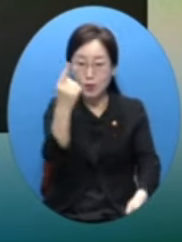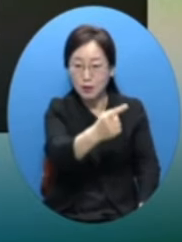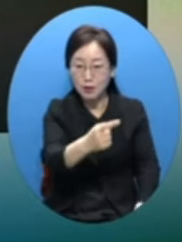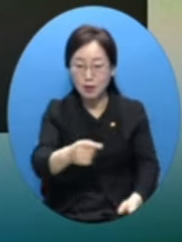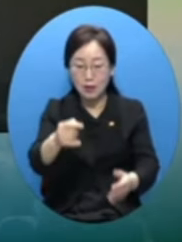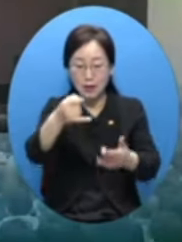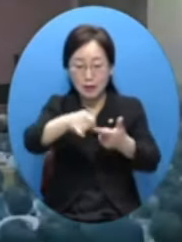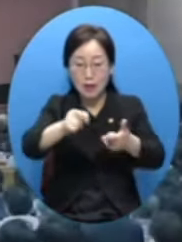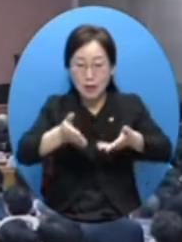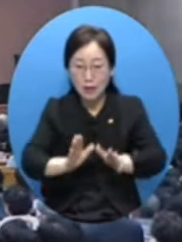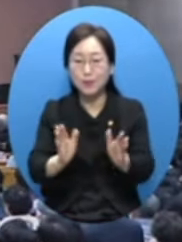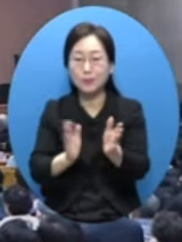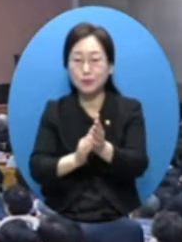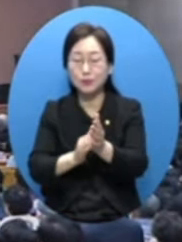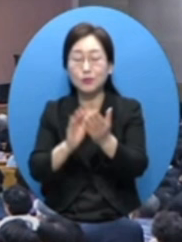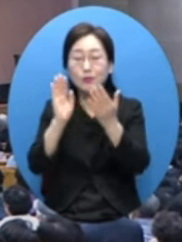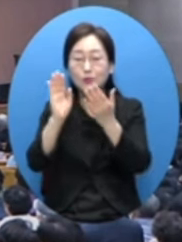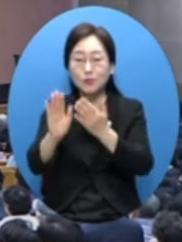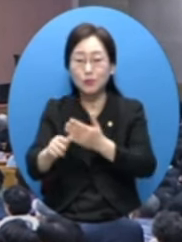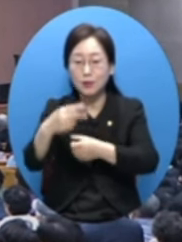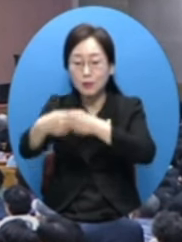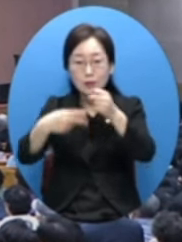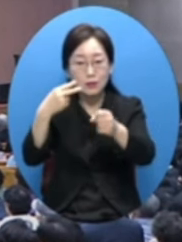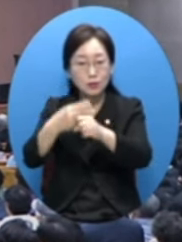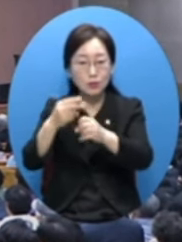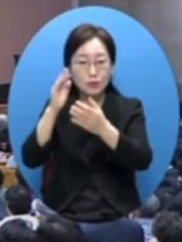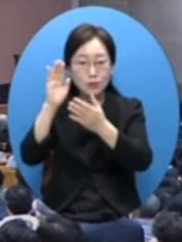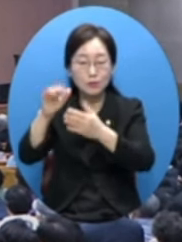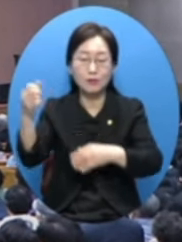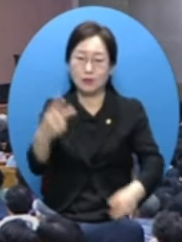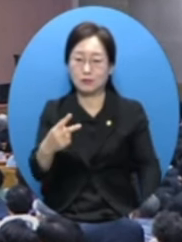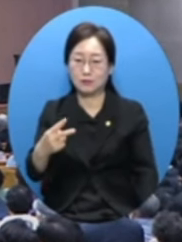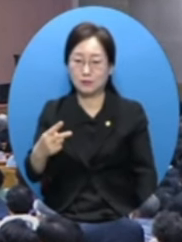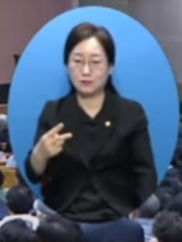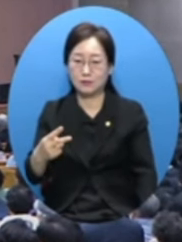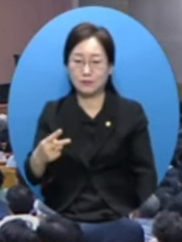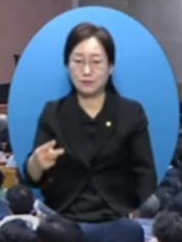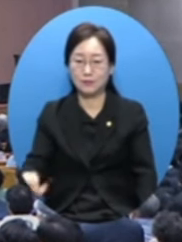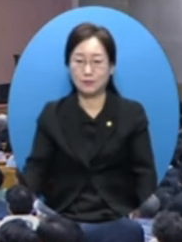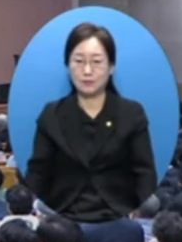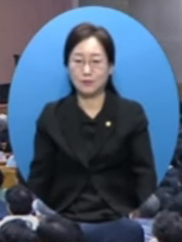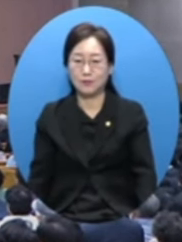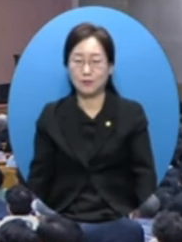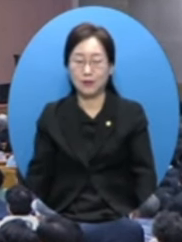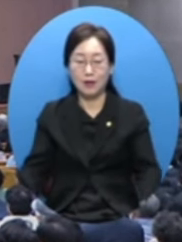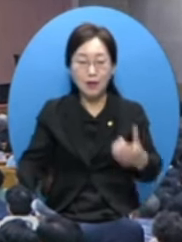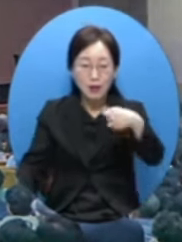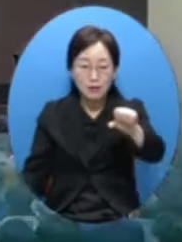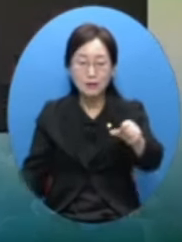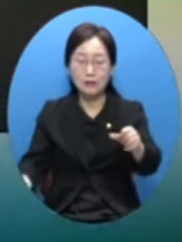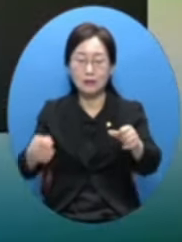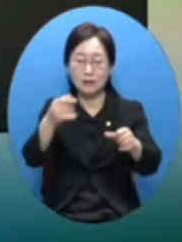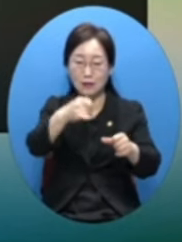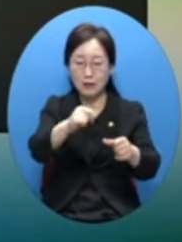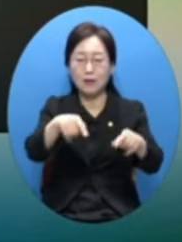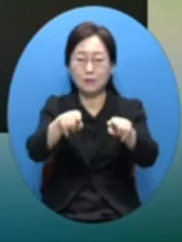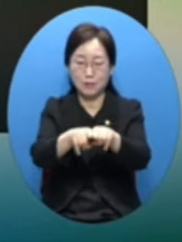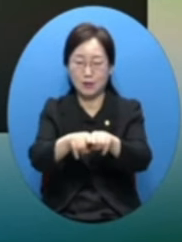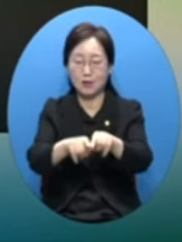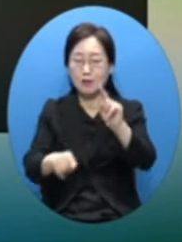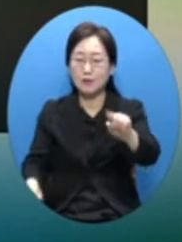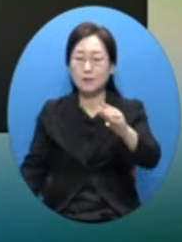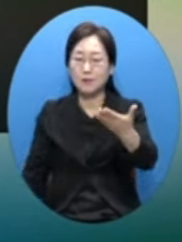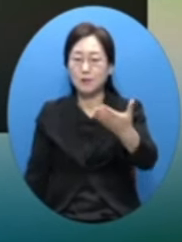딸을 낳고 난 다음 2년 후에 다시 아들과 딸을 데리고